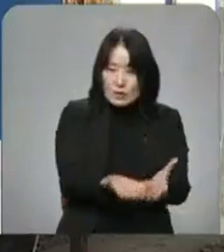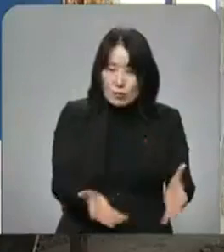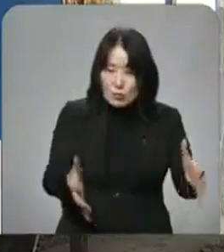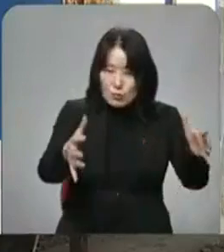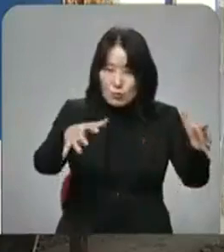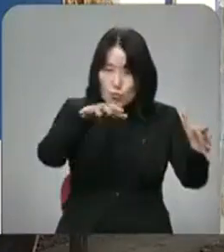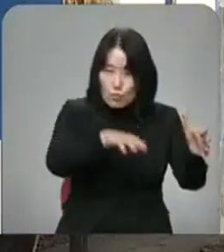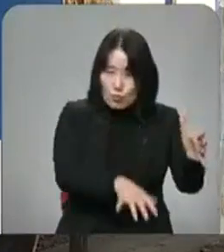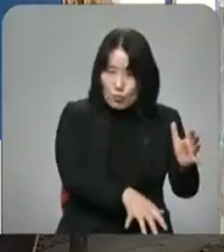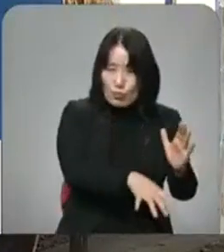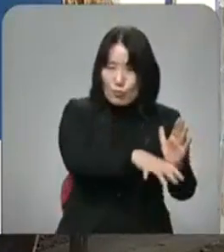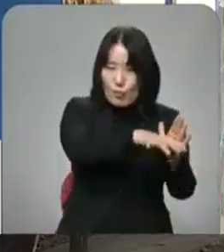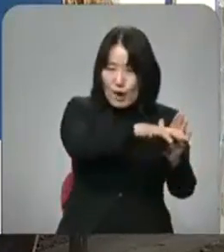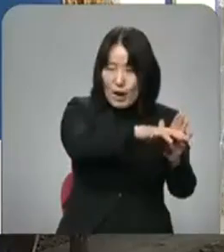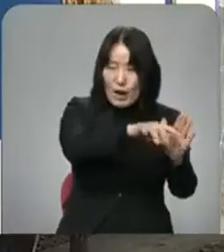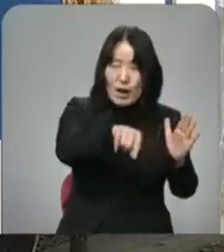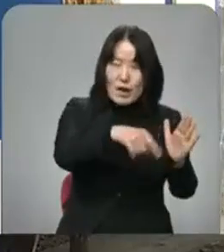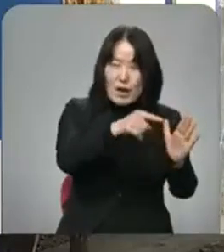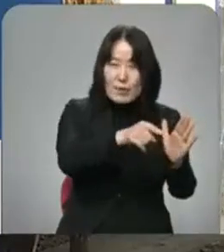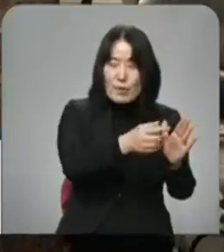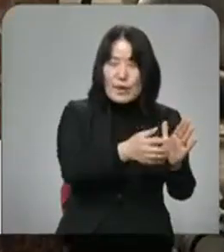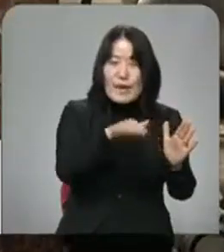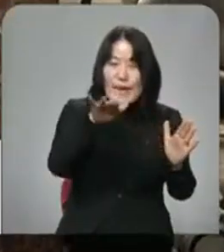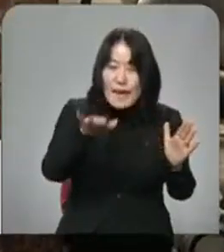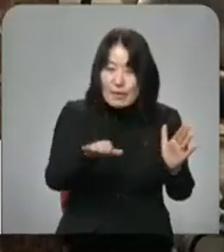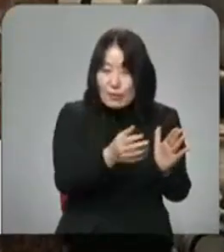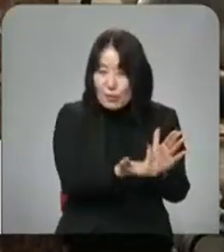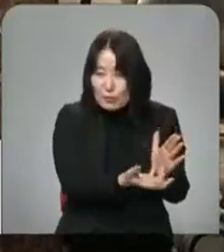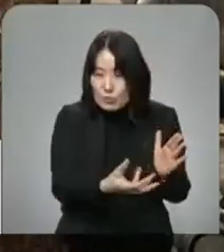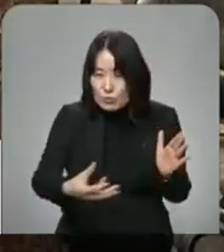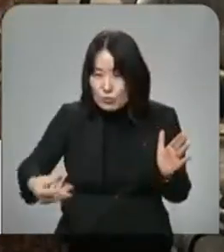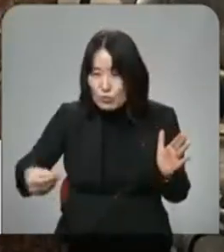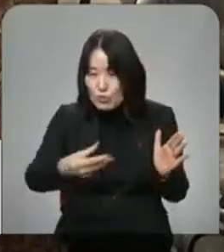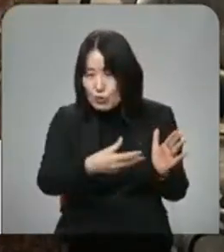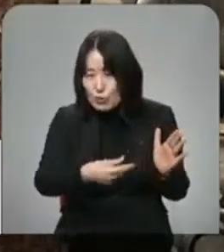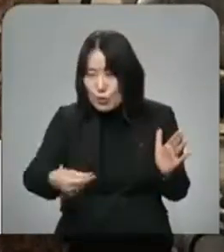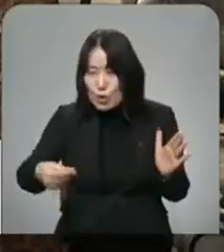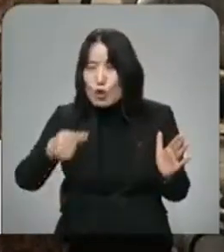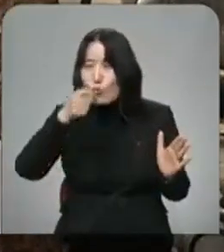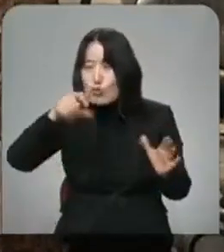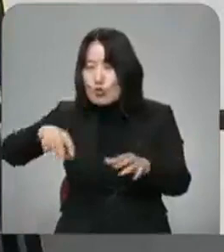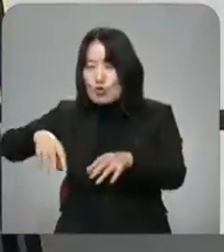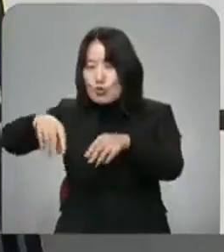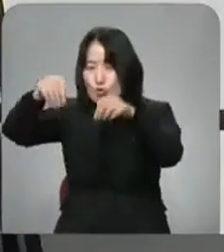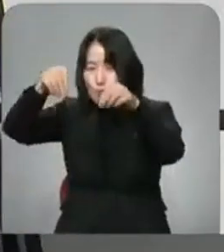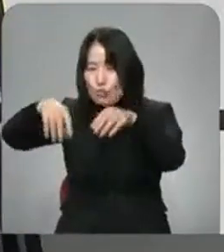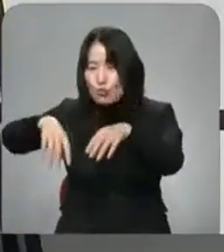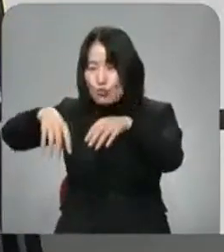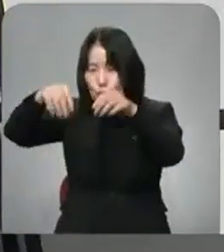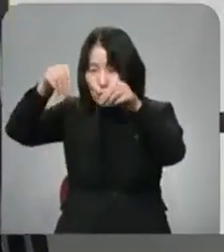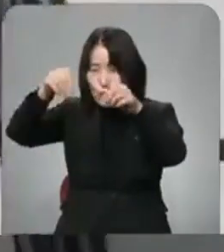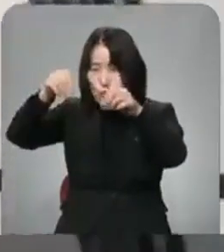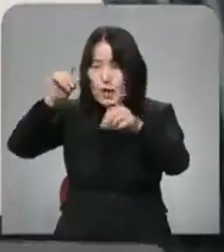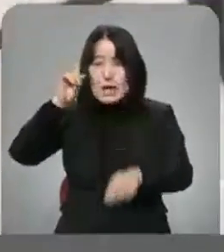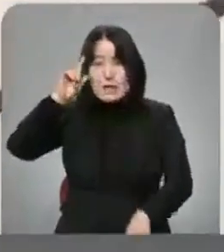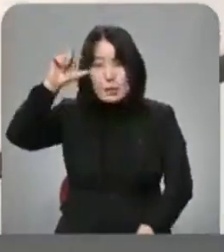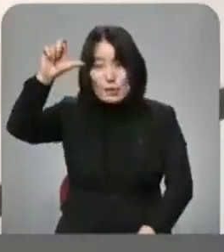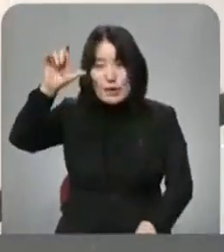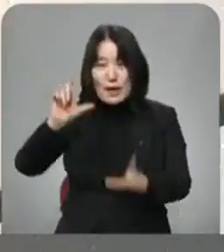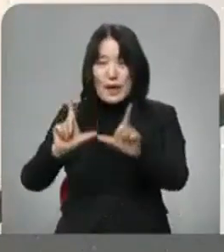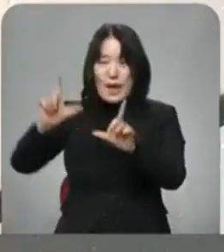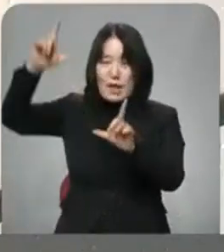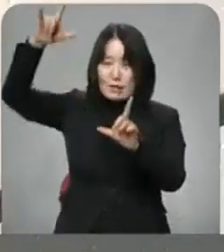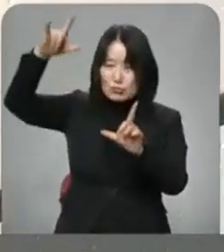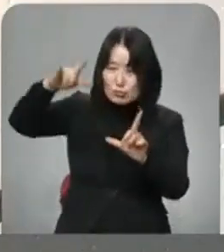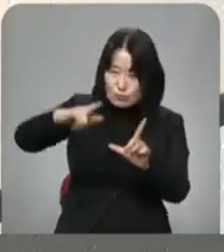모아놓습니다. 그 다음 이 물을 깊이가 얕은 수조로 빼내 조금씩 증발시킵니다. 여기서 보름 동안 햇빛에